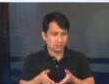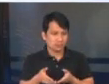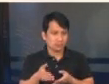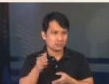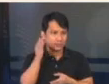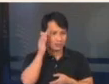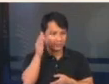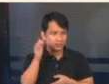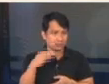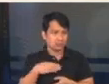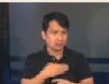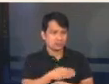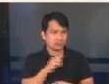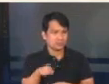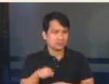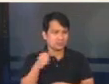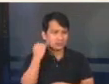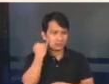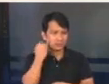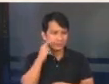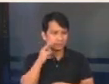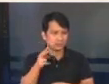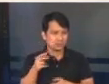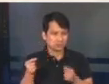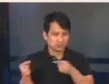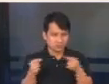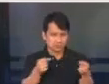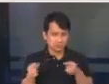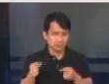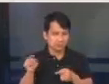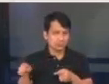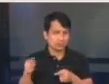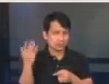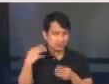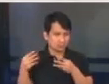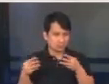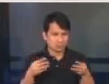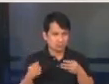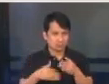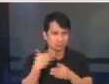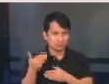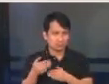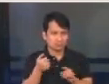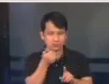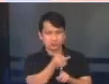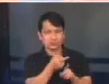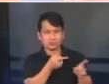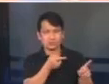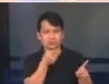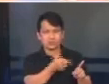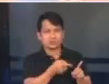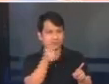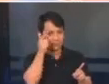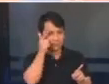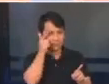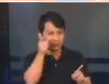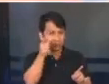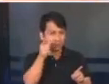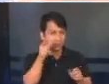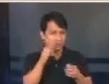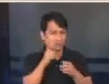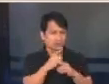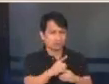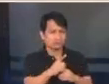Euphemia Culiamat na si Jeveline sa enkwentro ng militar ng New People's Army. Inakusahan din ni Lorenzana na bahagi umano ng